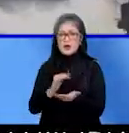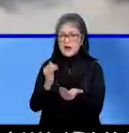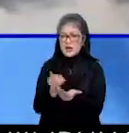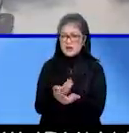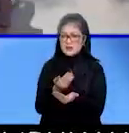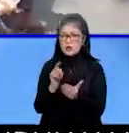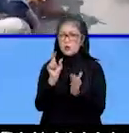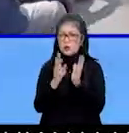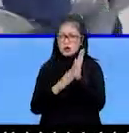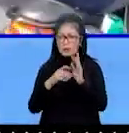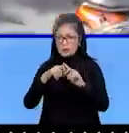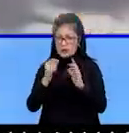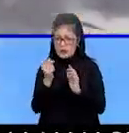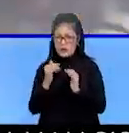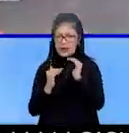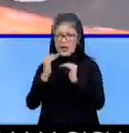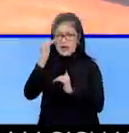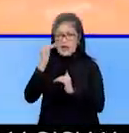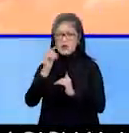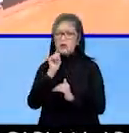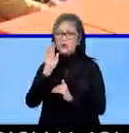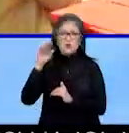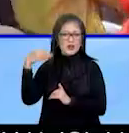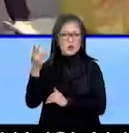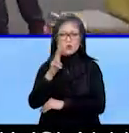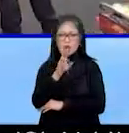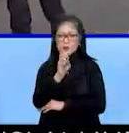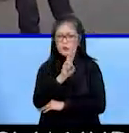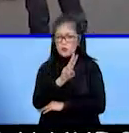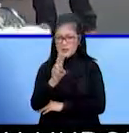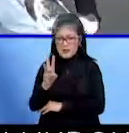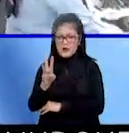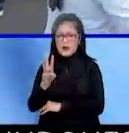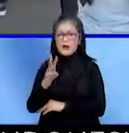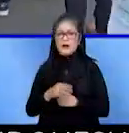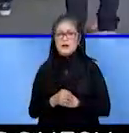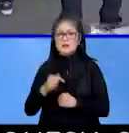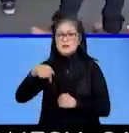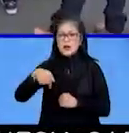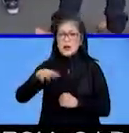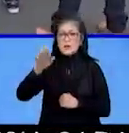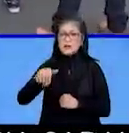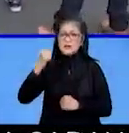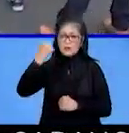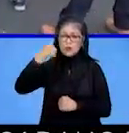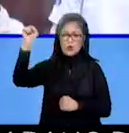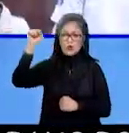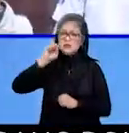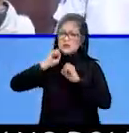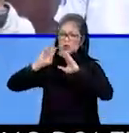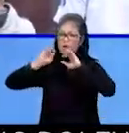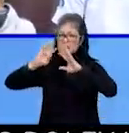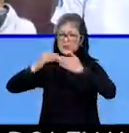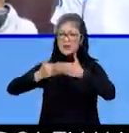UMK pada tahun 2023 mendatang. Saat ini orasi masih terus mereka mereka lakukan di depan, tepat